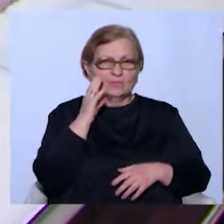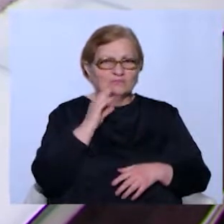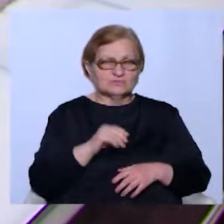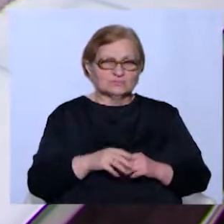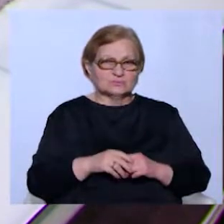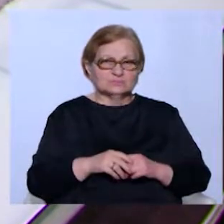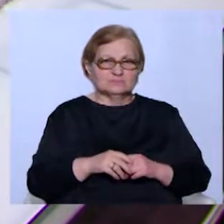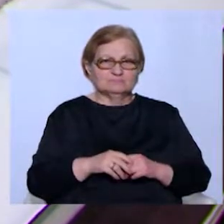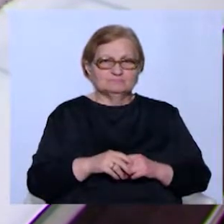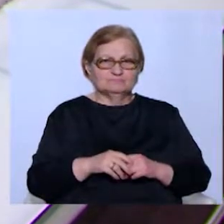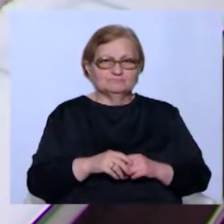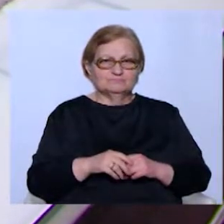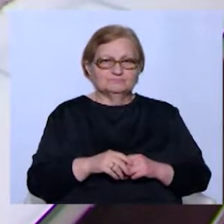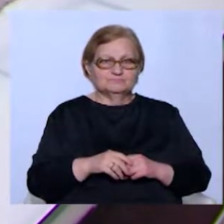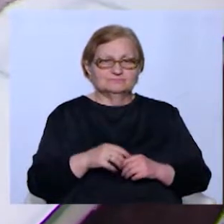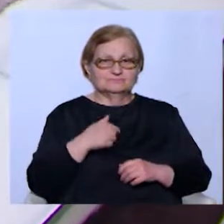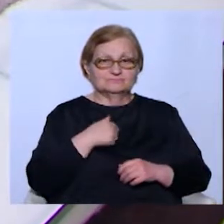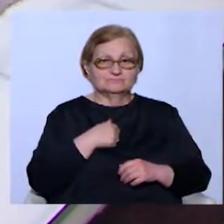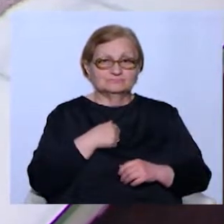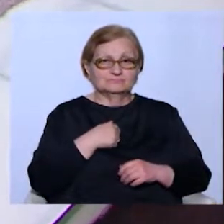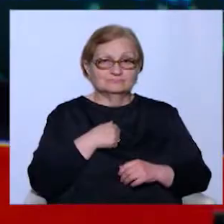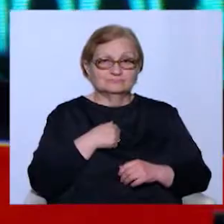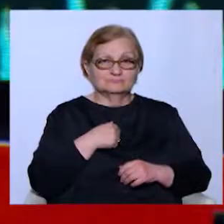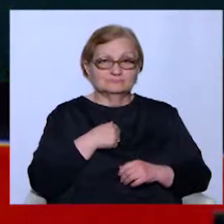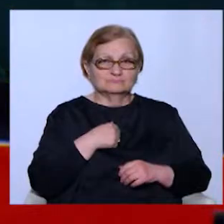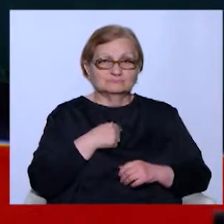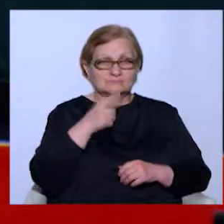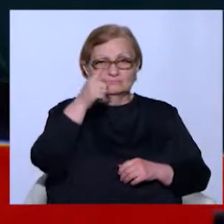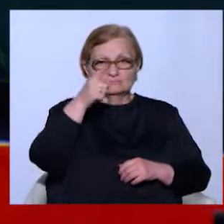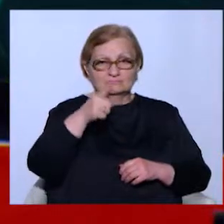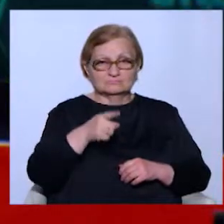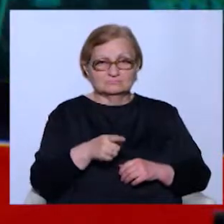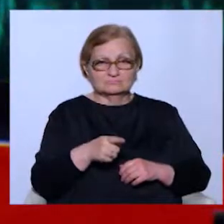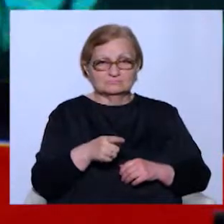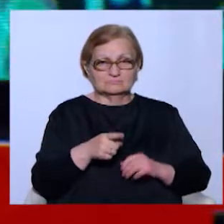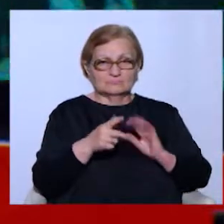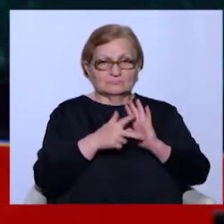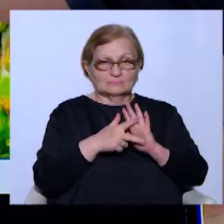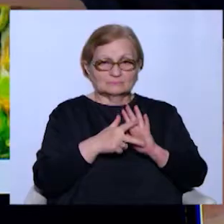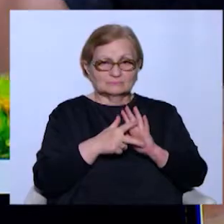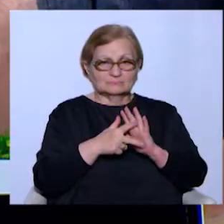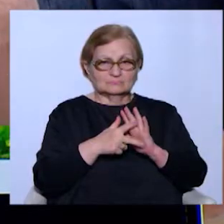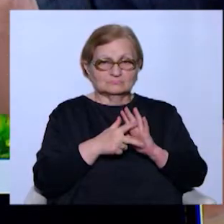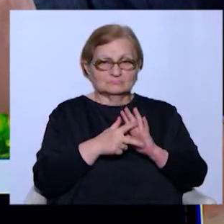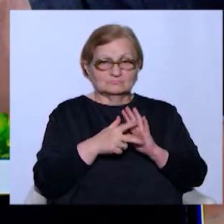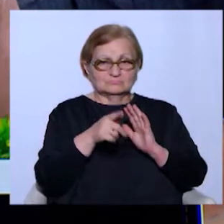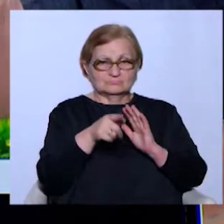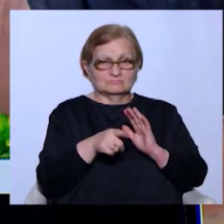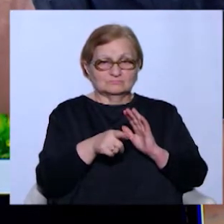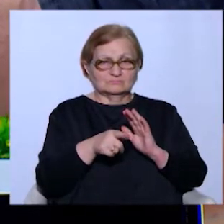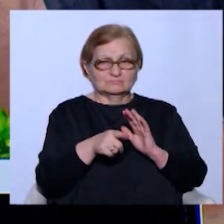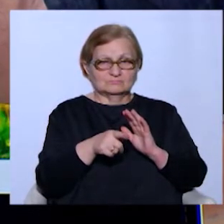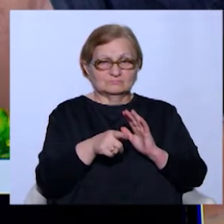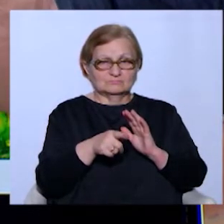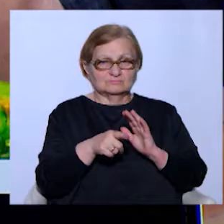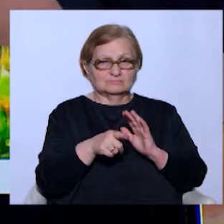მოვასწროთ. ესე იგი, ჩვენ ქვემოთ რომ წამოვედით, 8-დან ხომ მოვედით და მე კიდე ქვემოთ მოვდიოდით და